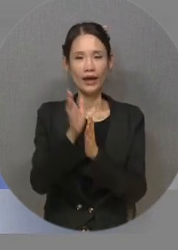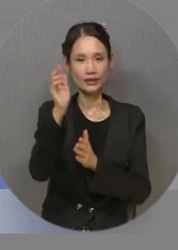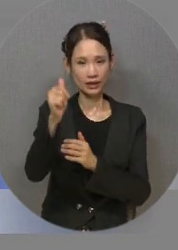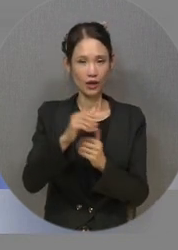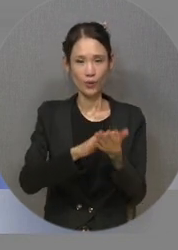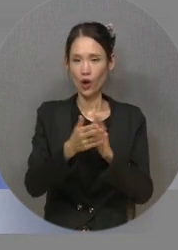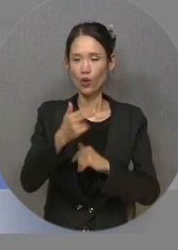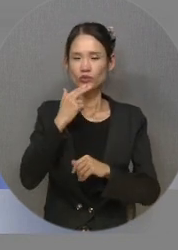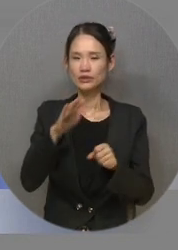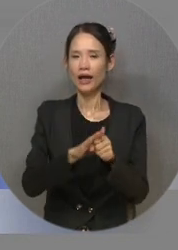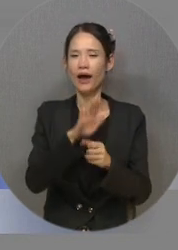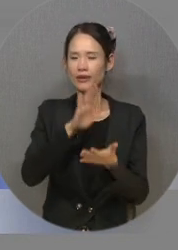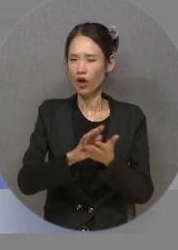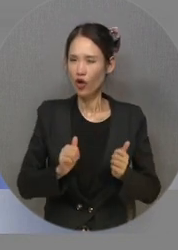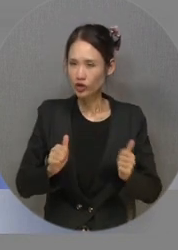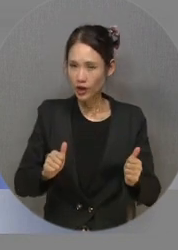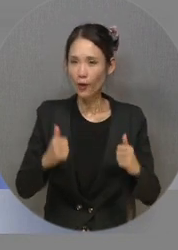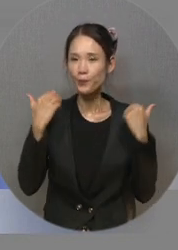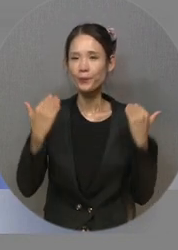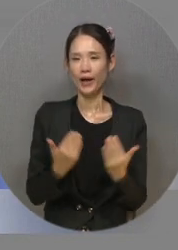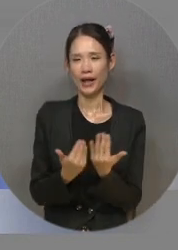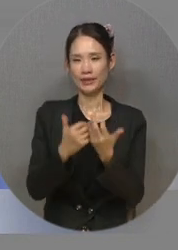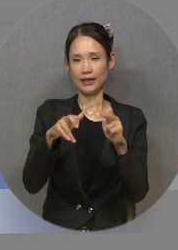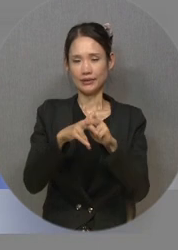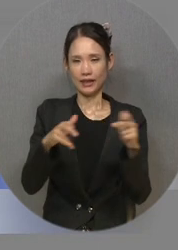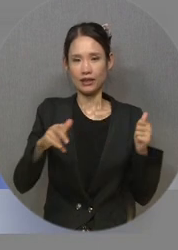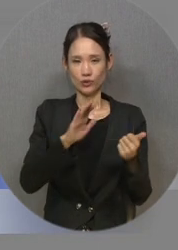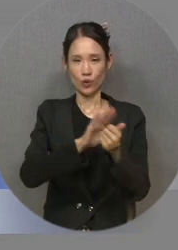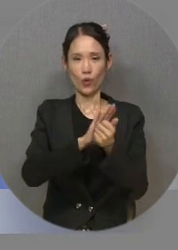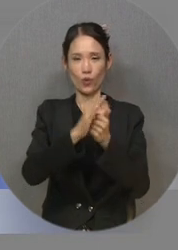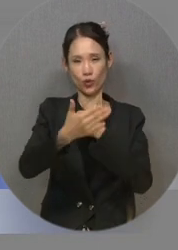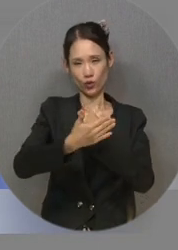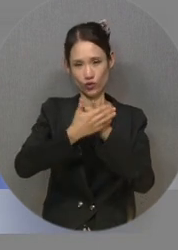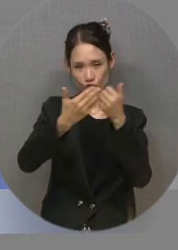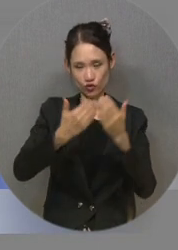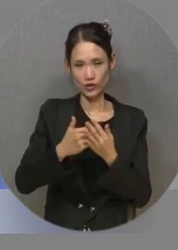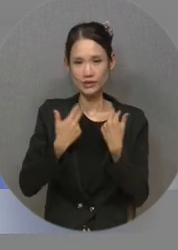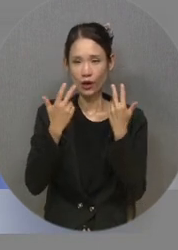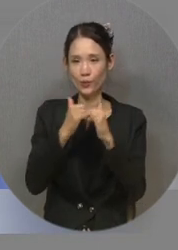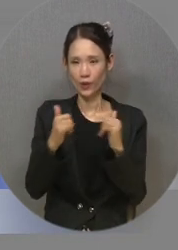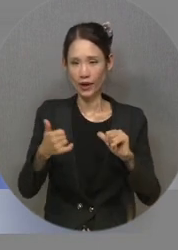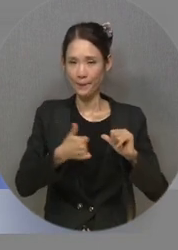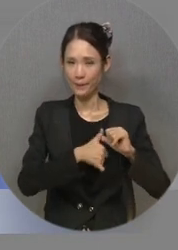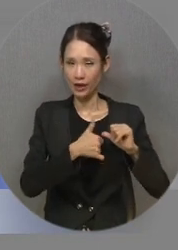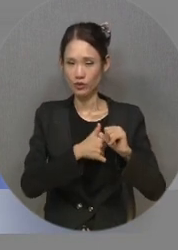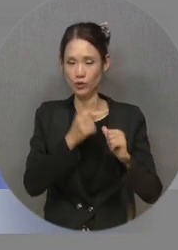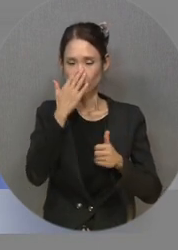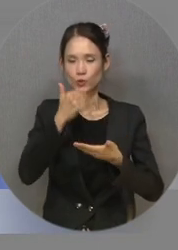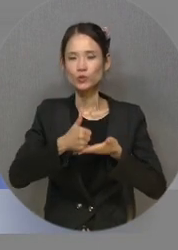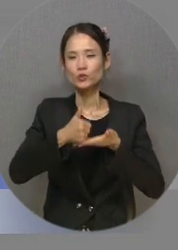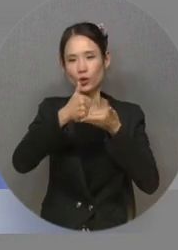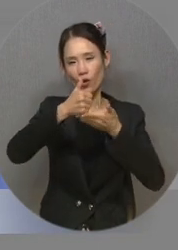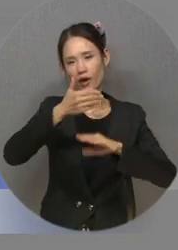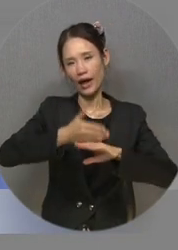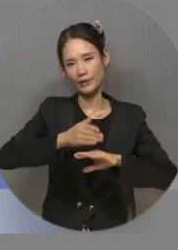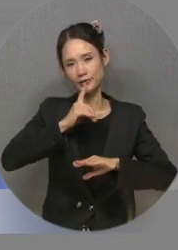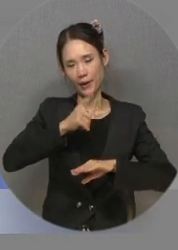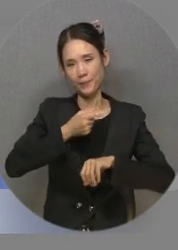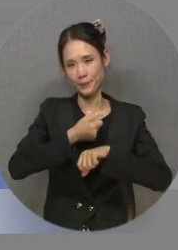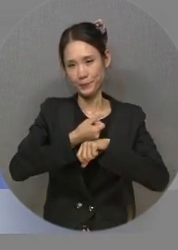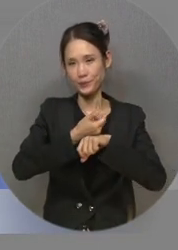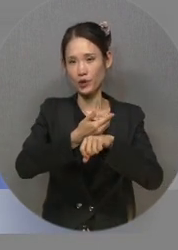열정으로 발달장애 아티스트를 위해 도움을 주신 자원봉사자와 멘토의 존경과 감사의 마음을